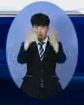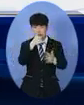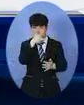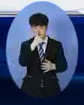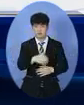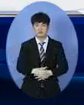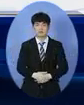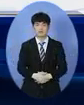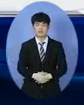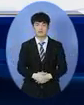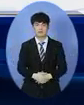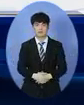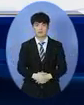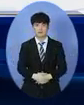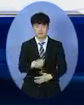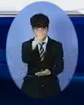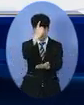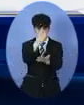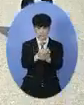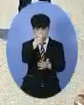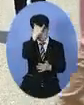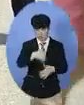열고 세계인의 날을 기념했습니다.